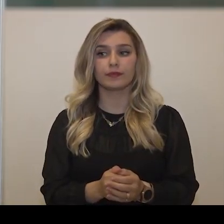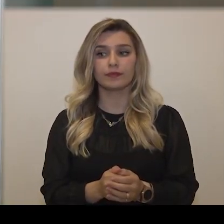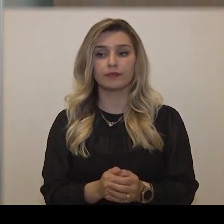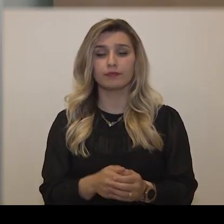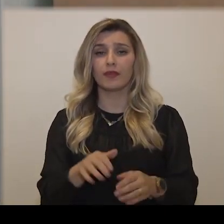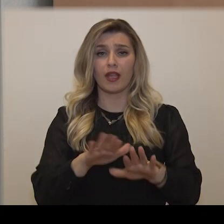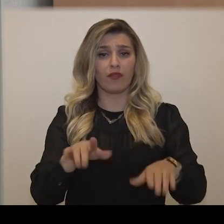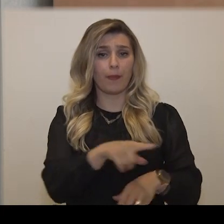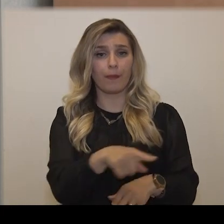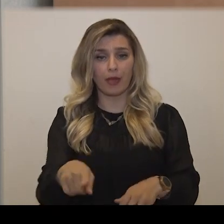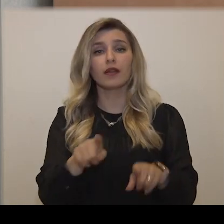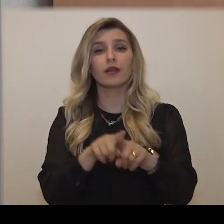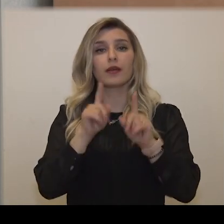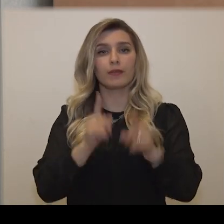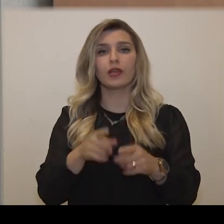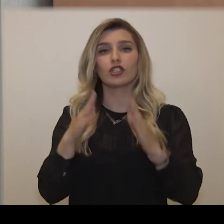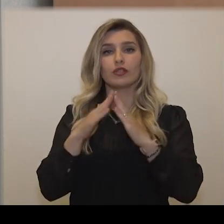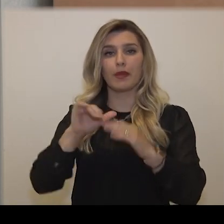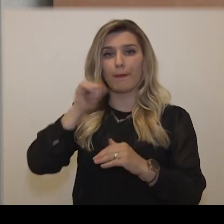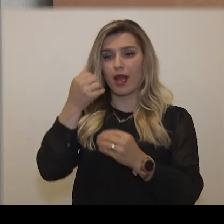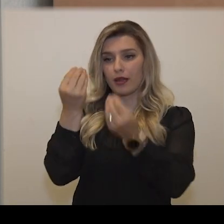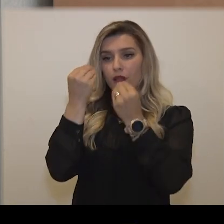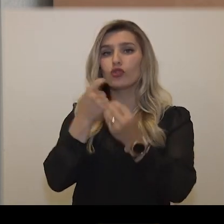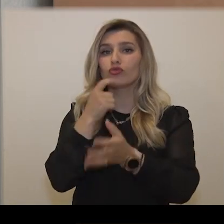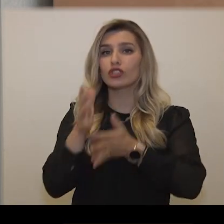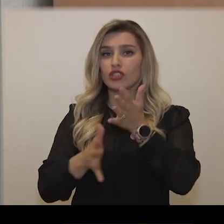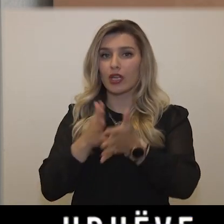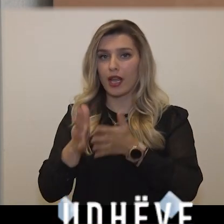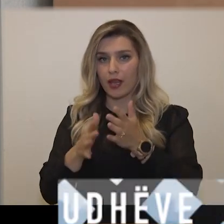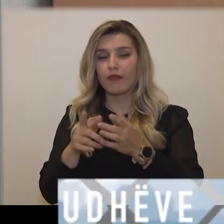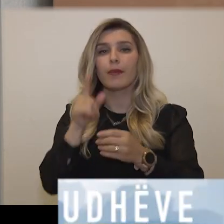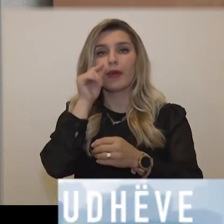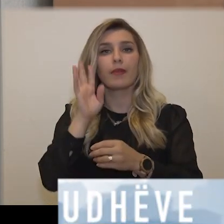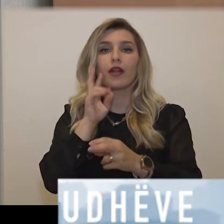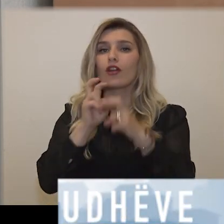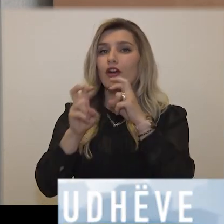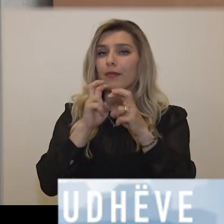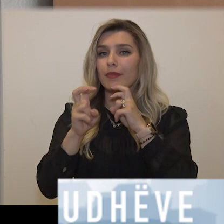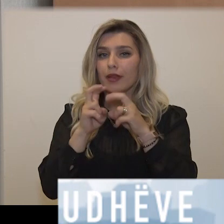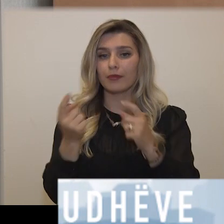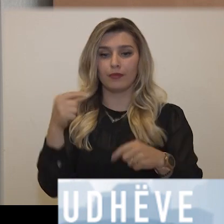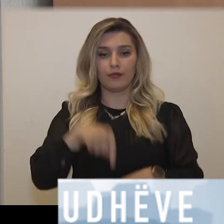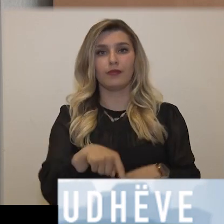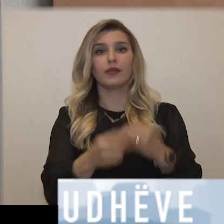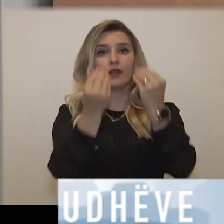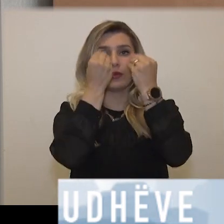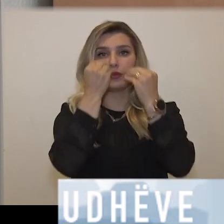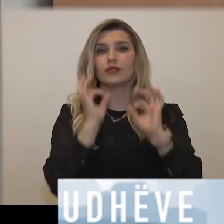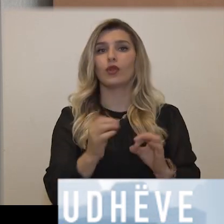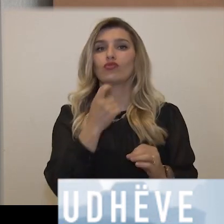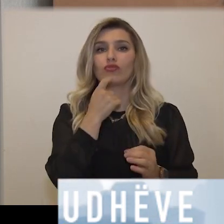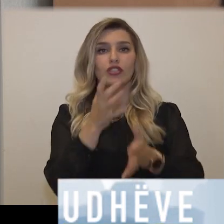Si fëmijët të vinë edhe mini gjutë shenjave prej shtëpis, ashtu sa ka mundur prindërit me arritme ata. Këtu pra mësot edhe gjua e shenjave,